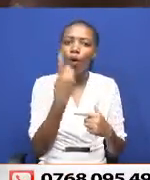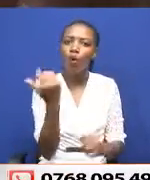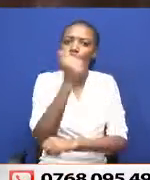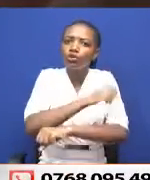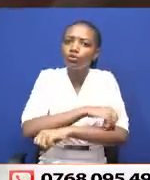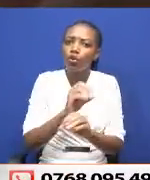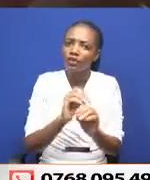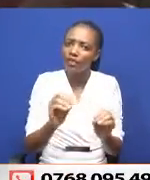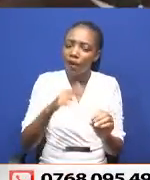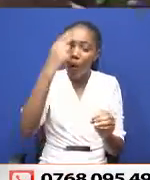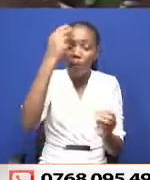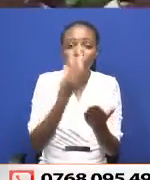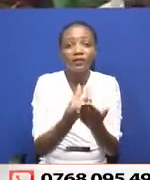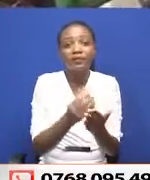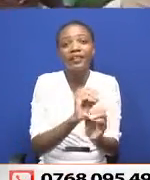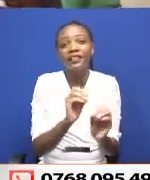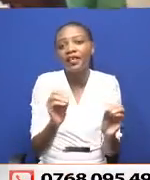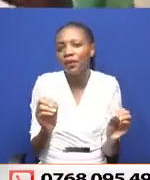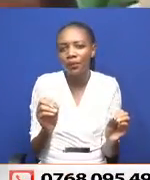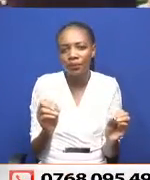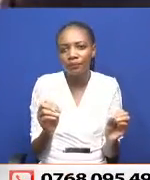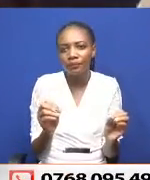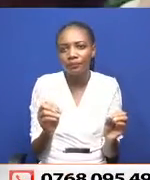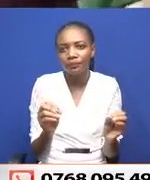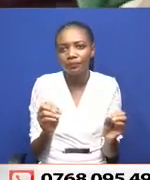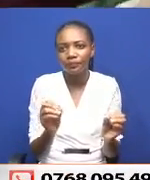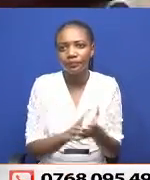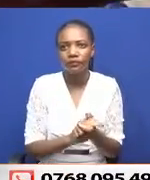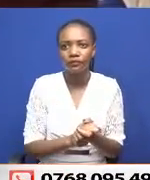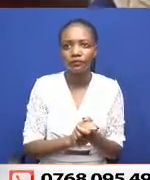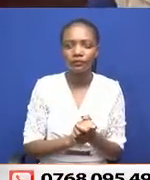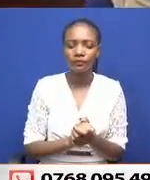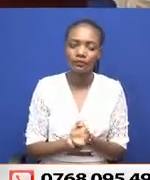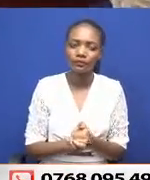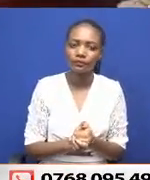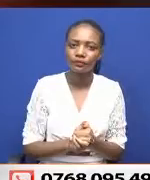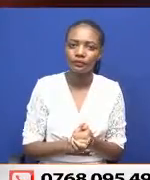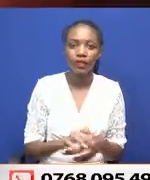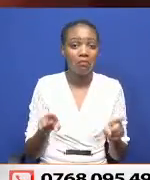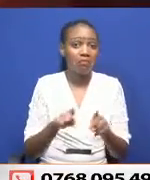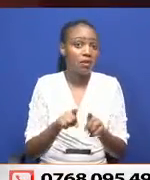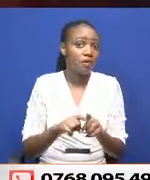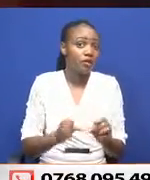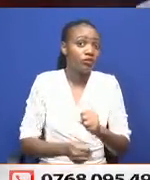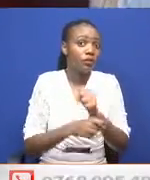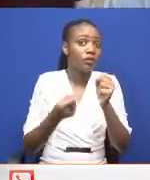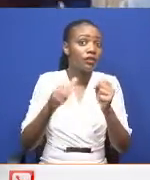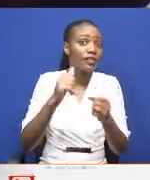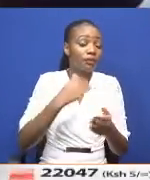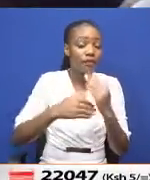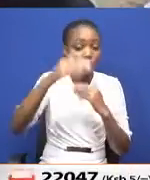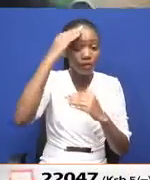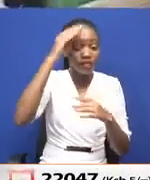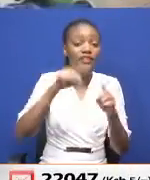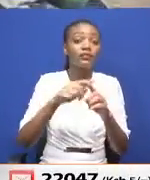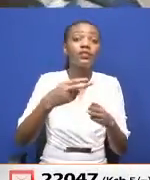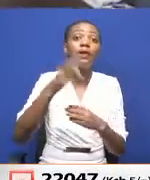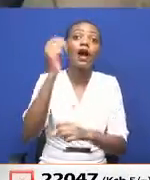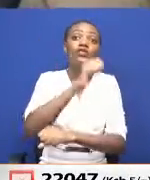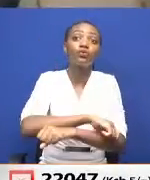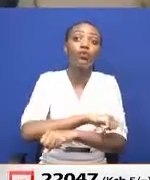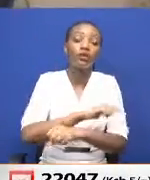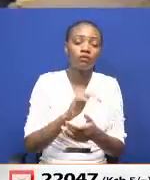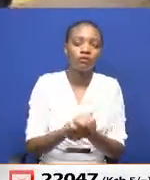karo ya shule ya kutosha ya kumwezesha aende afanye masomo yake ya university, masomo yake ya secondary, amalize